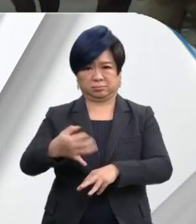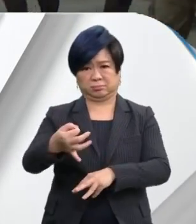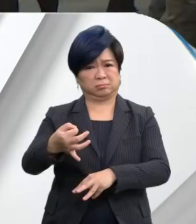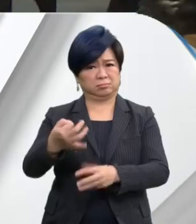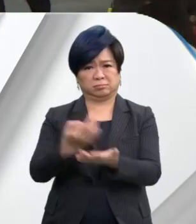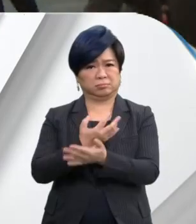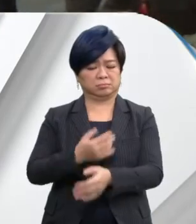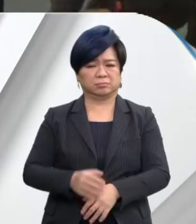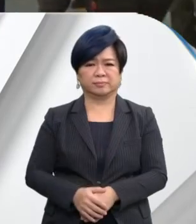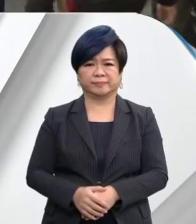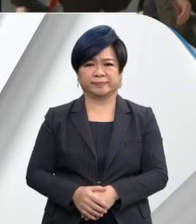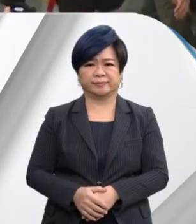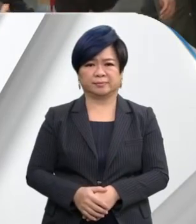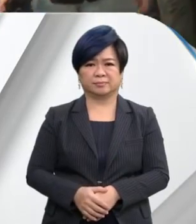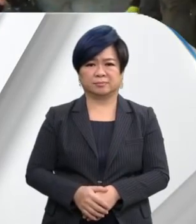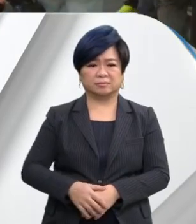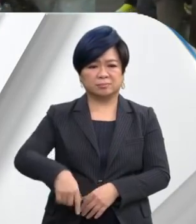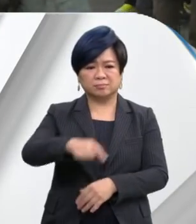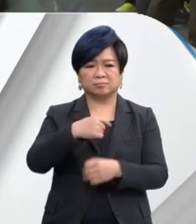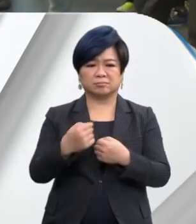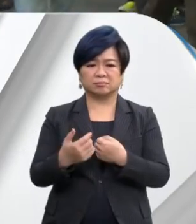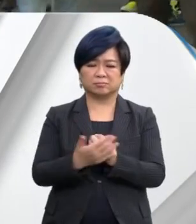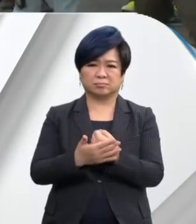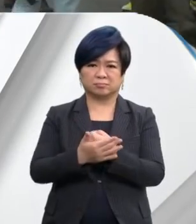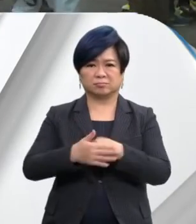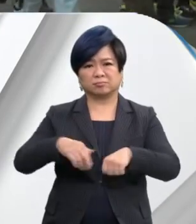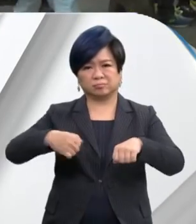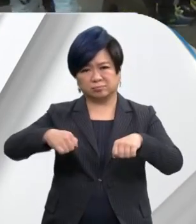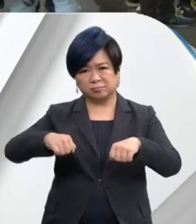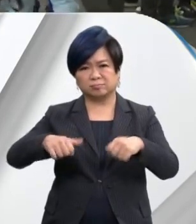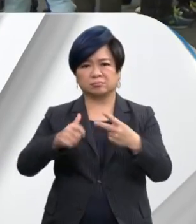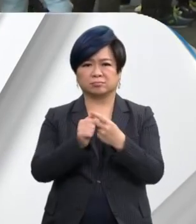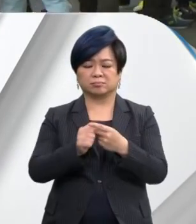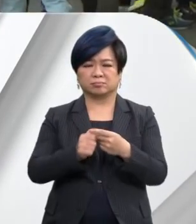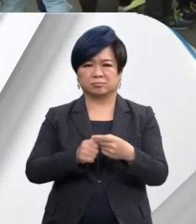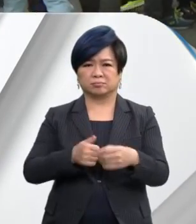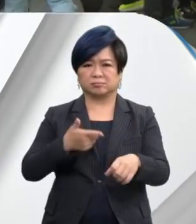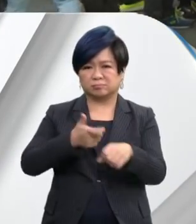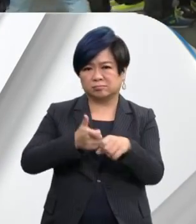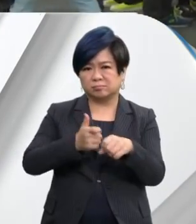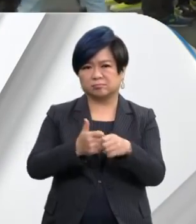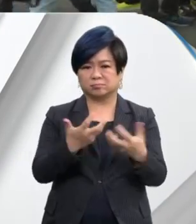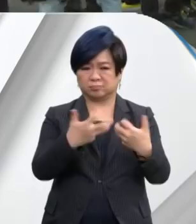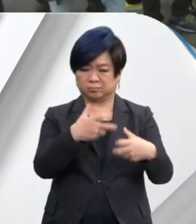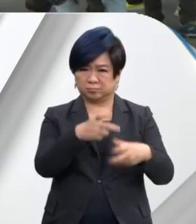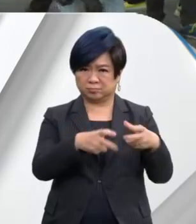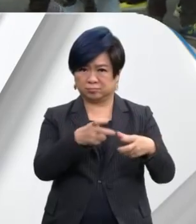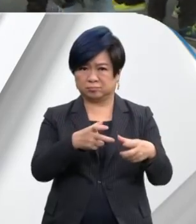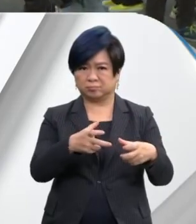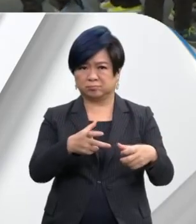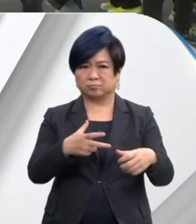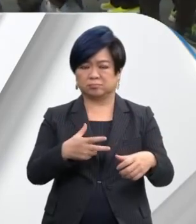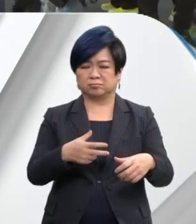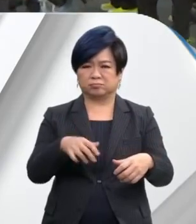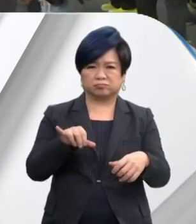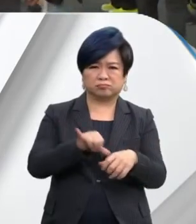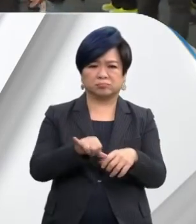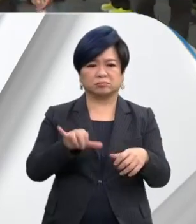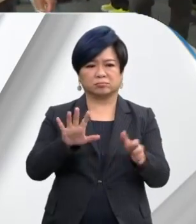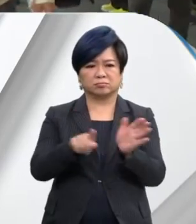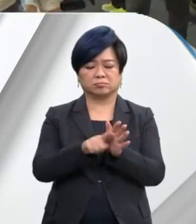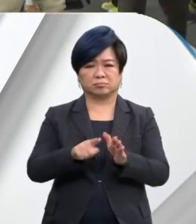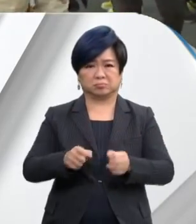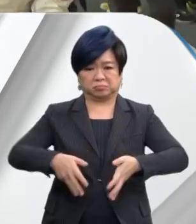成本，因为我们还要保养，还要机油，还要油钱，有时候停在大楼下